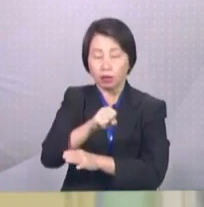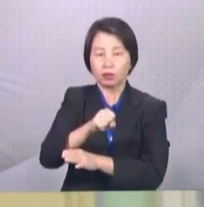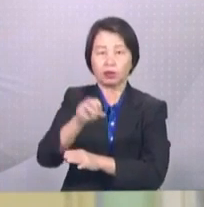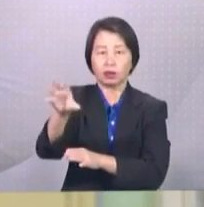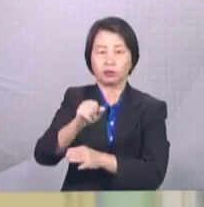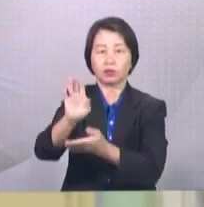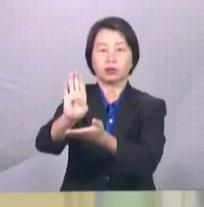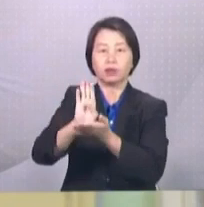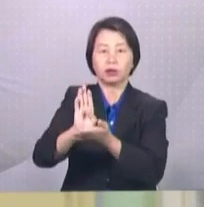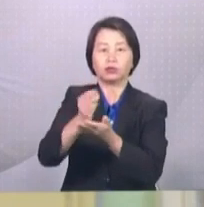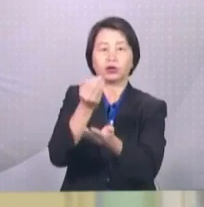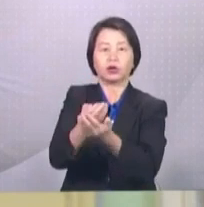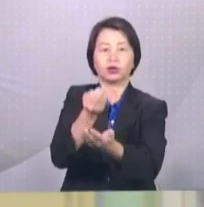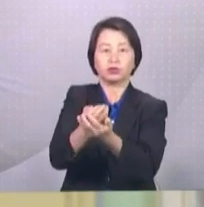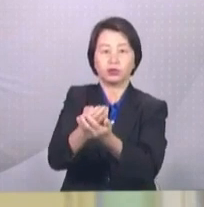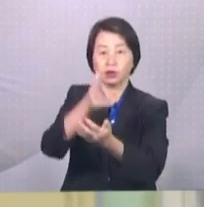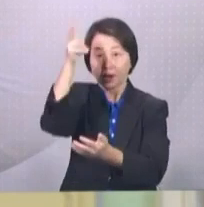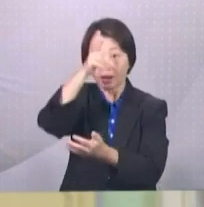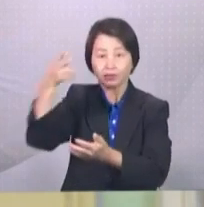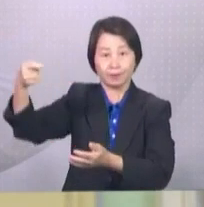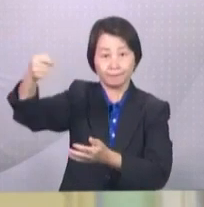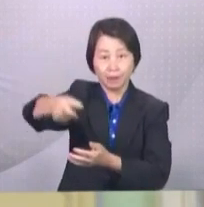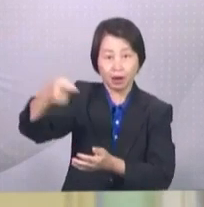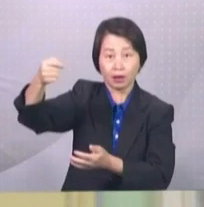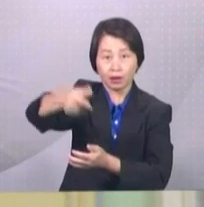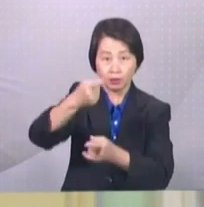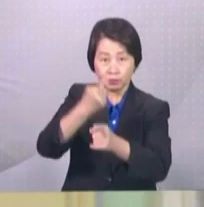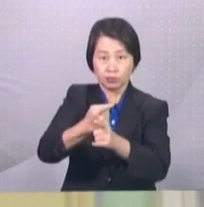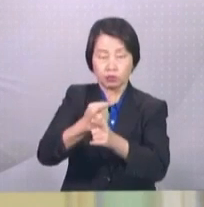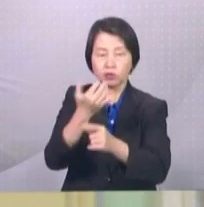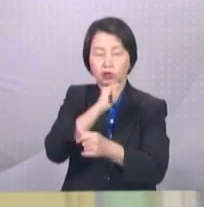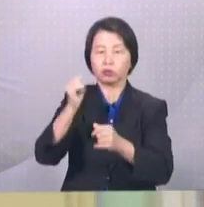bantuan yang diberikan oleh kajian tersebut